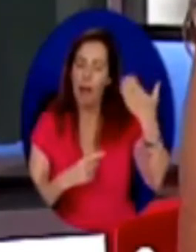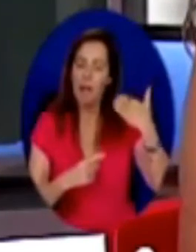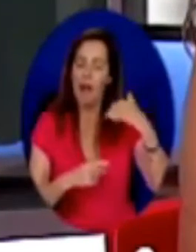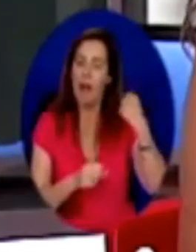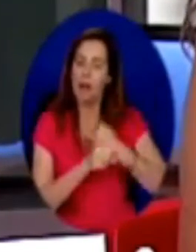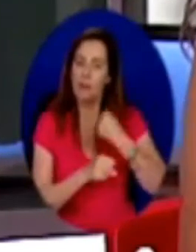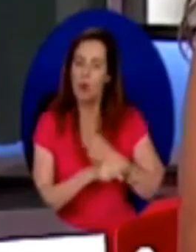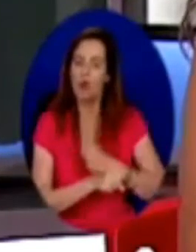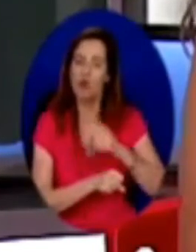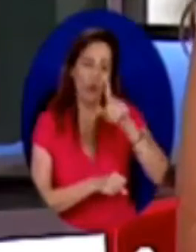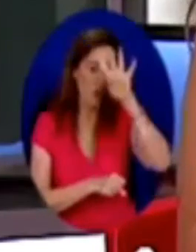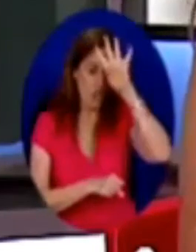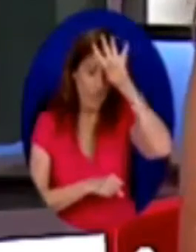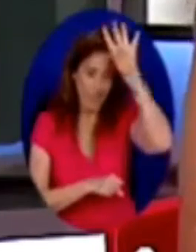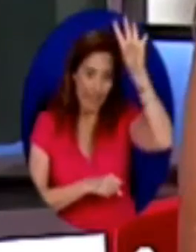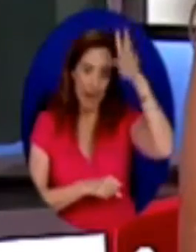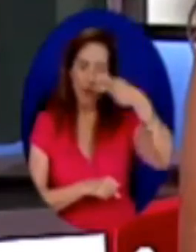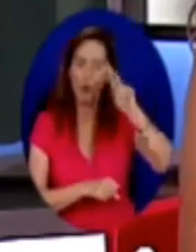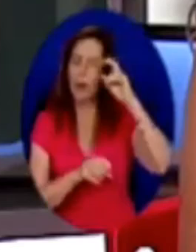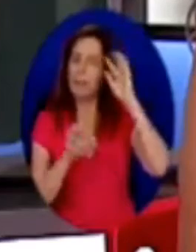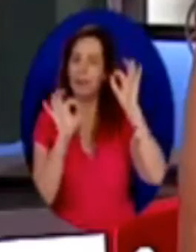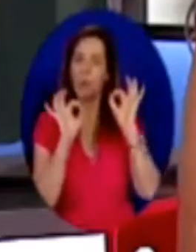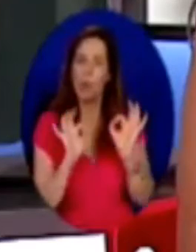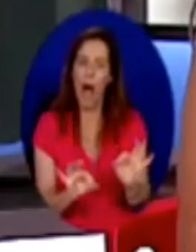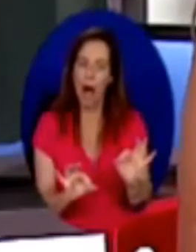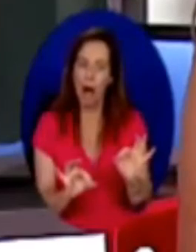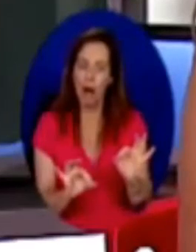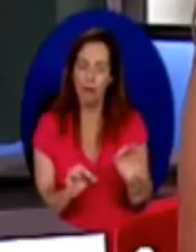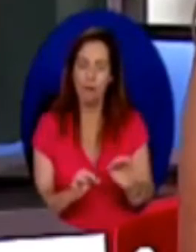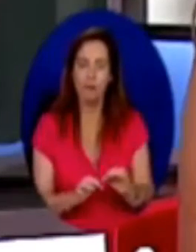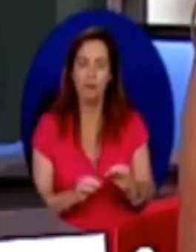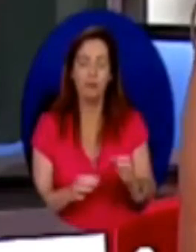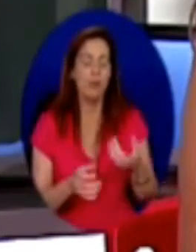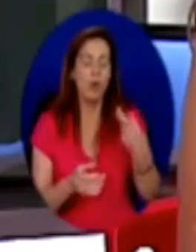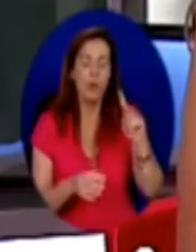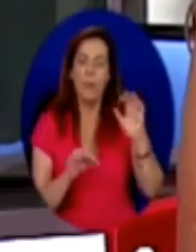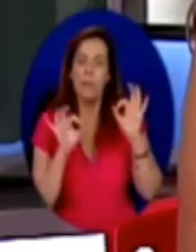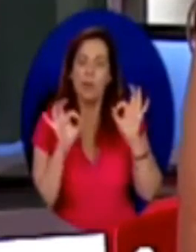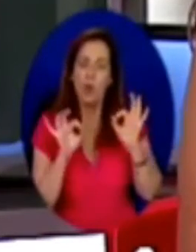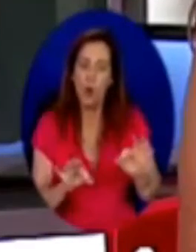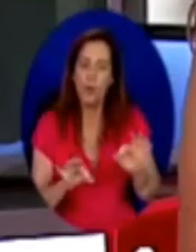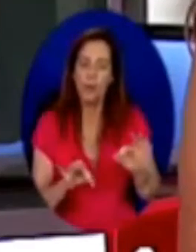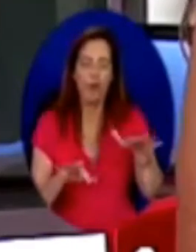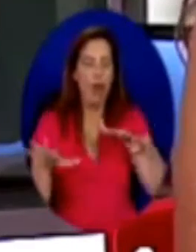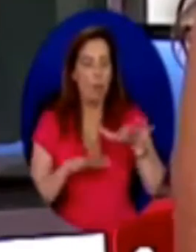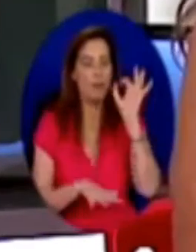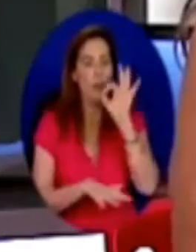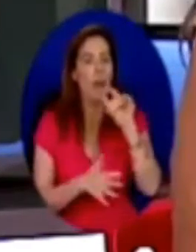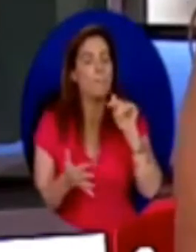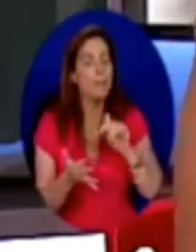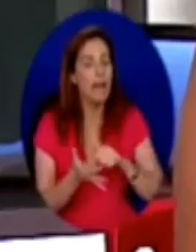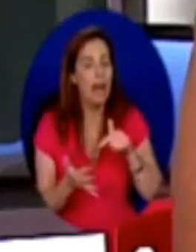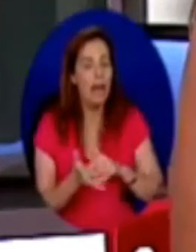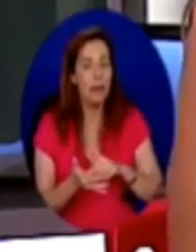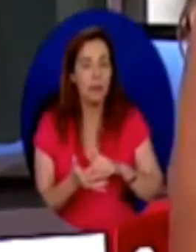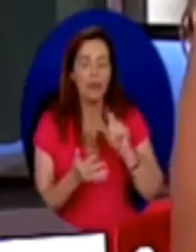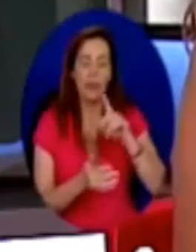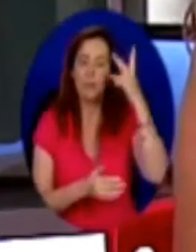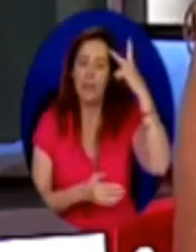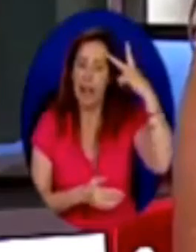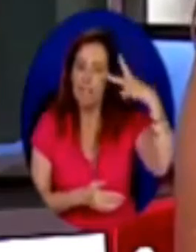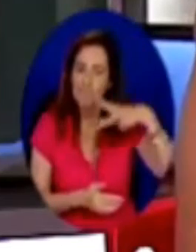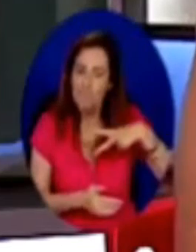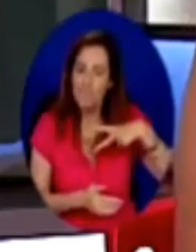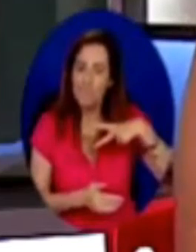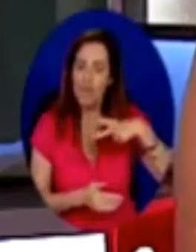לגרום לאיזשהי מתינות באיראן התמתנות של המשטר בגלל שהם יבינו